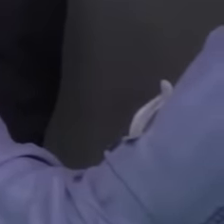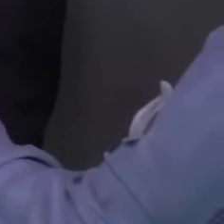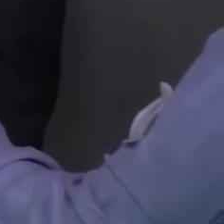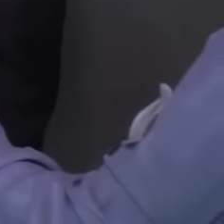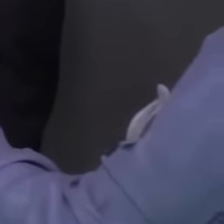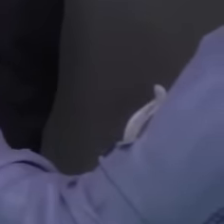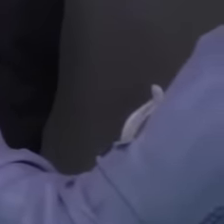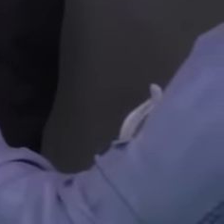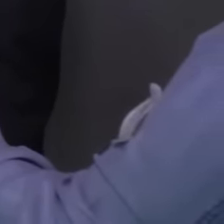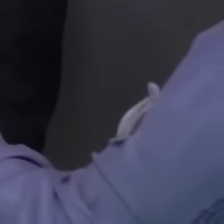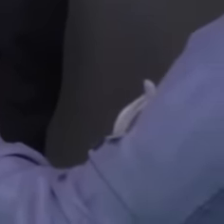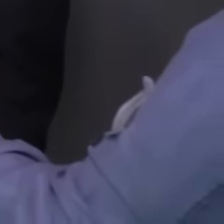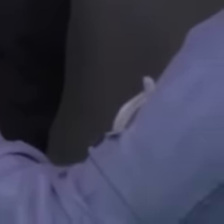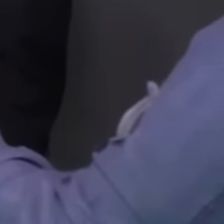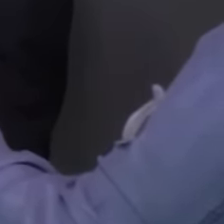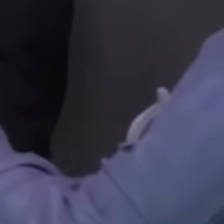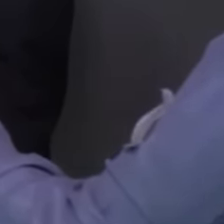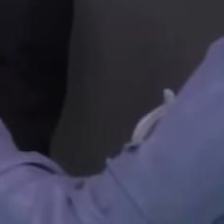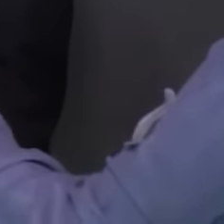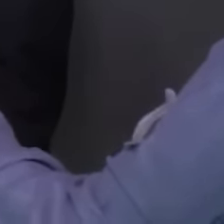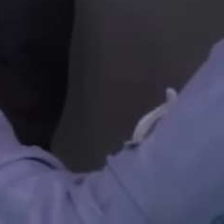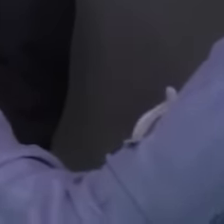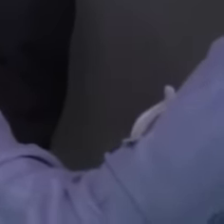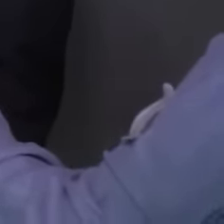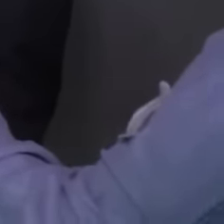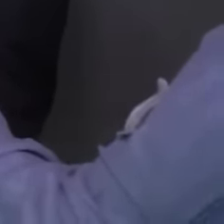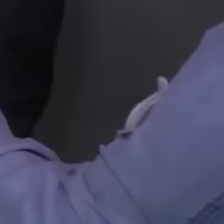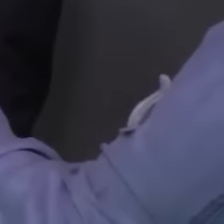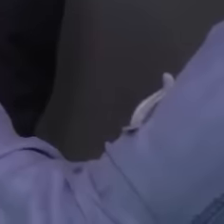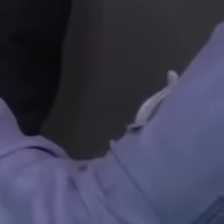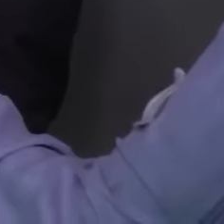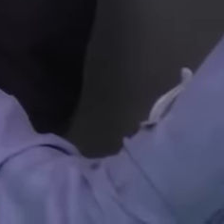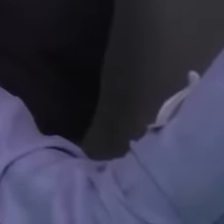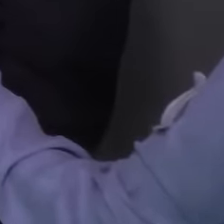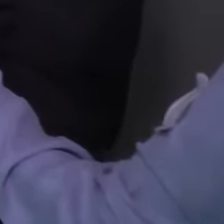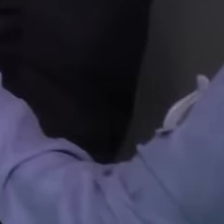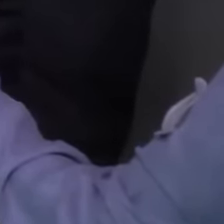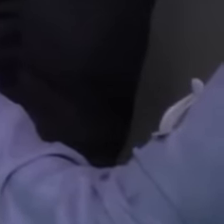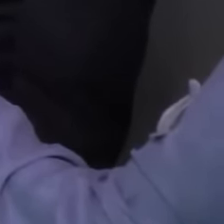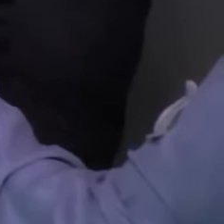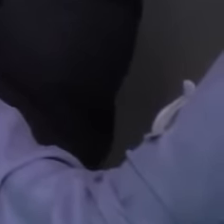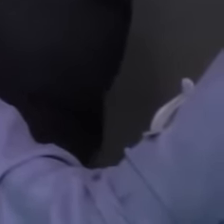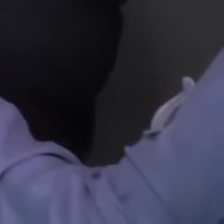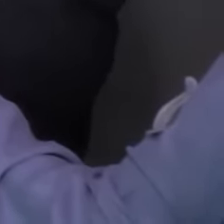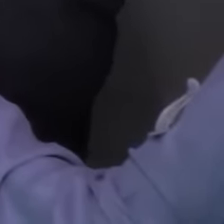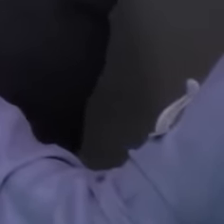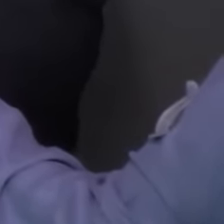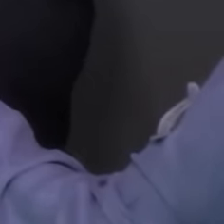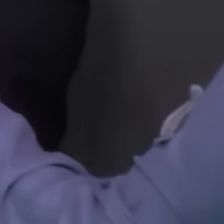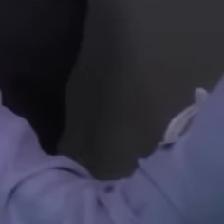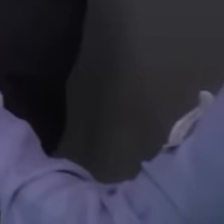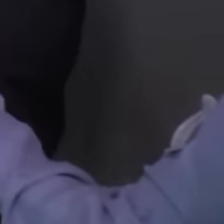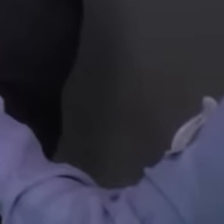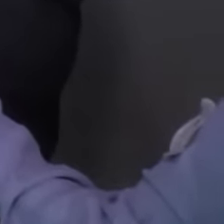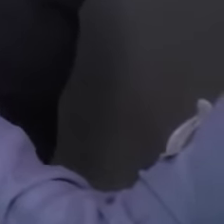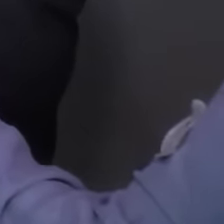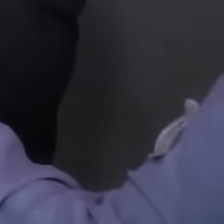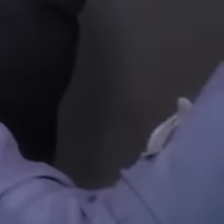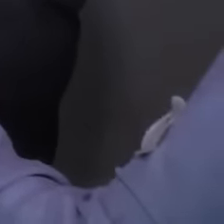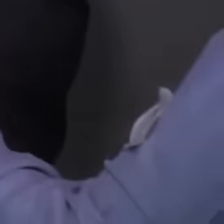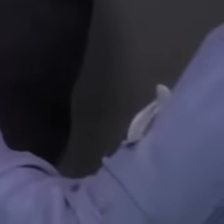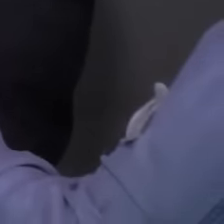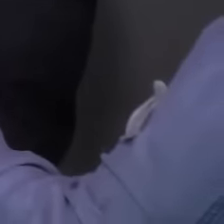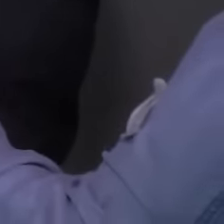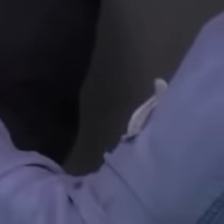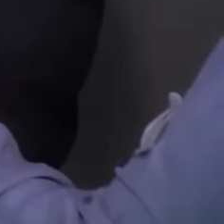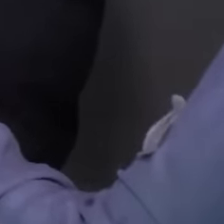Ano lang po talaga ako, regular employee po na... So, hindi mo connection niya na bakit po ako pipirma? Hindi naman ako sa procurement, hindi naman ako